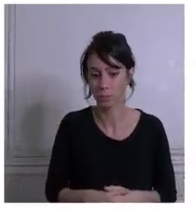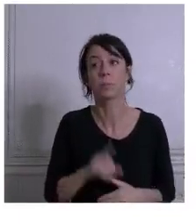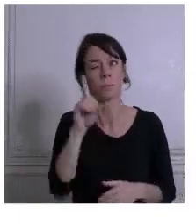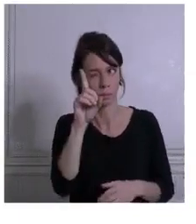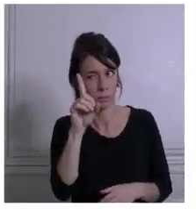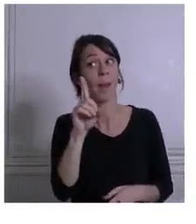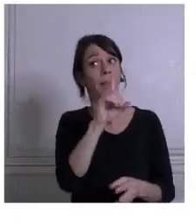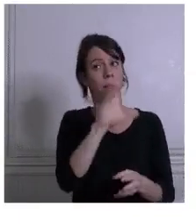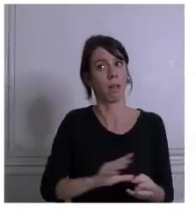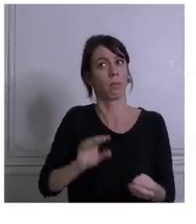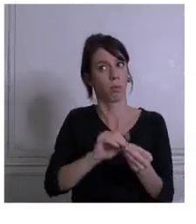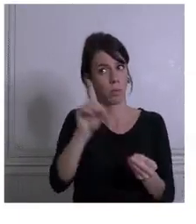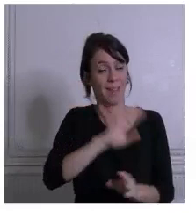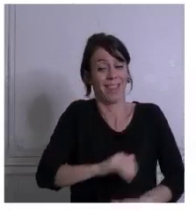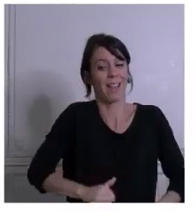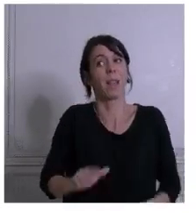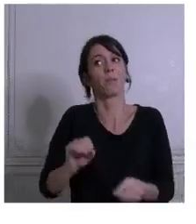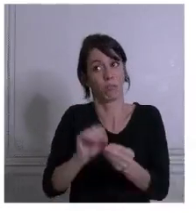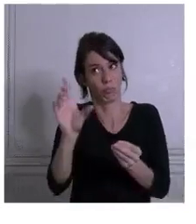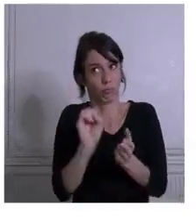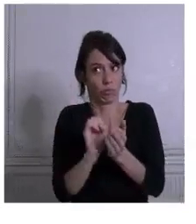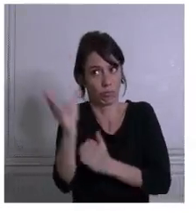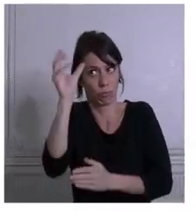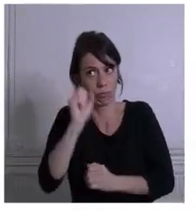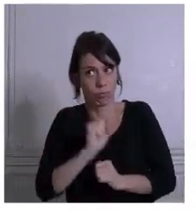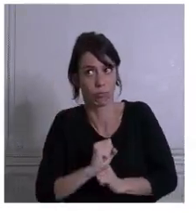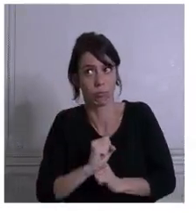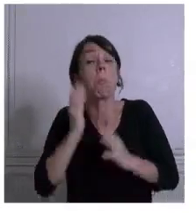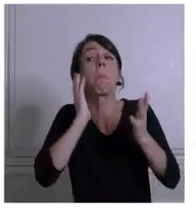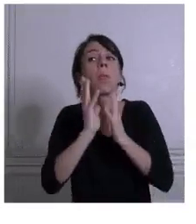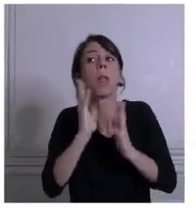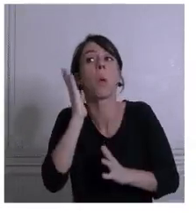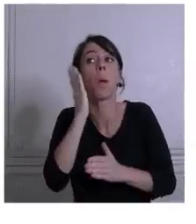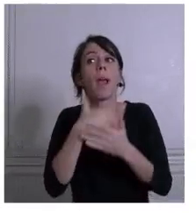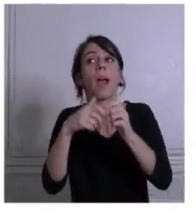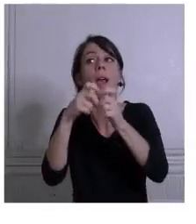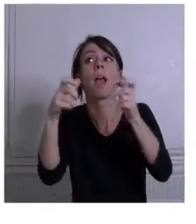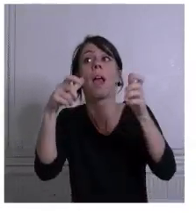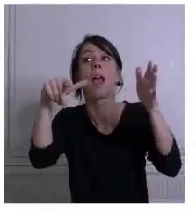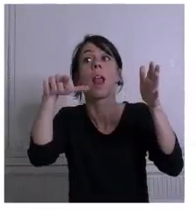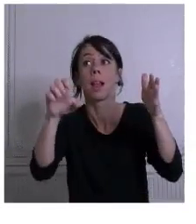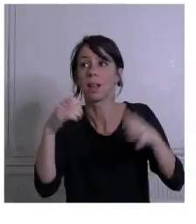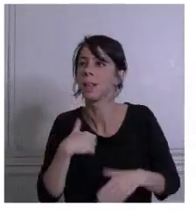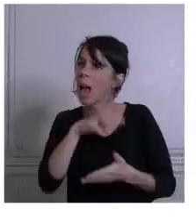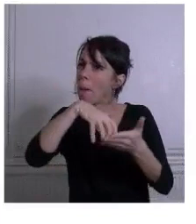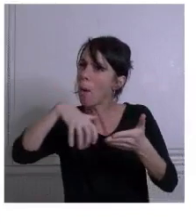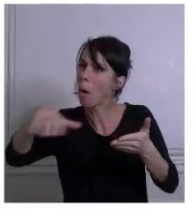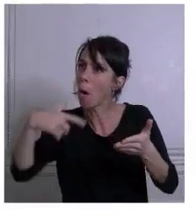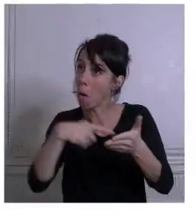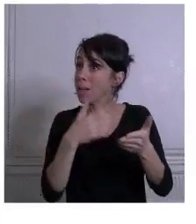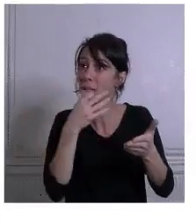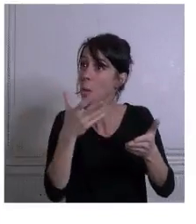peut avoir ça ?» Zéro coup de fil. C'est dommage. Il est député de Talence. Alors certes, beaucoup de Villeneuve-d'Ornon, mais il est député de Talence